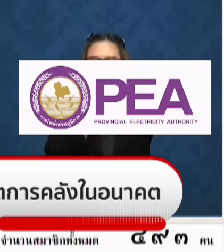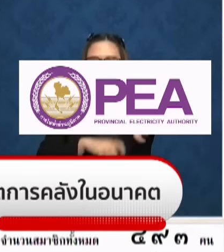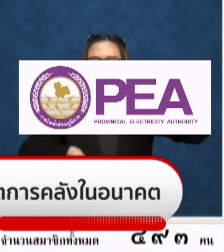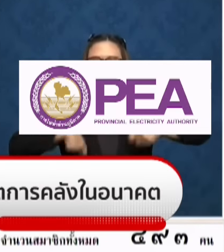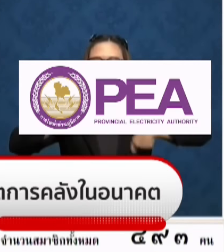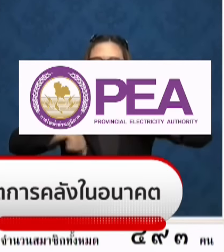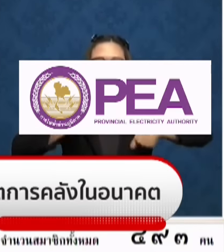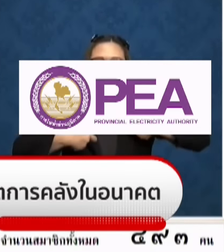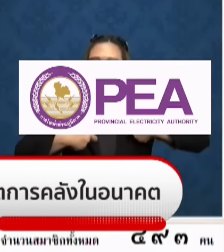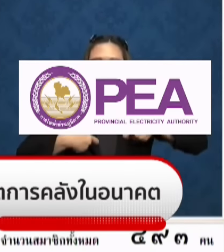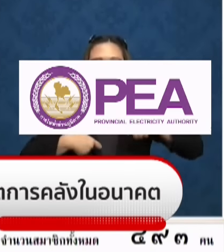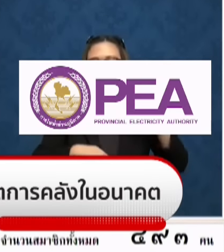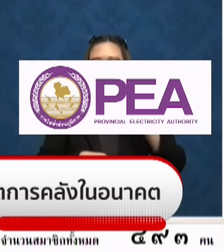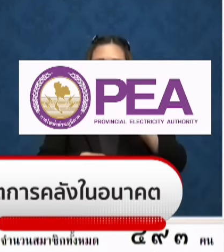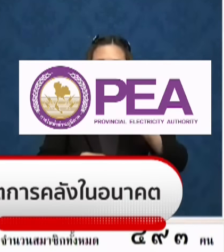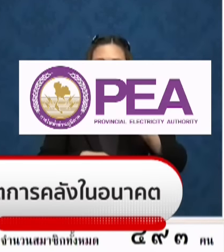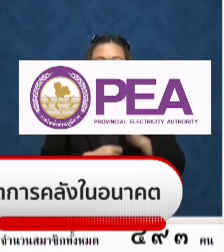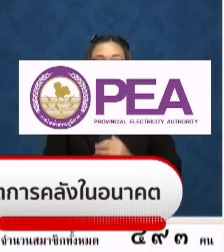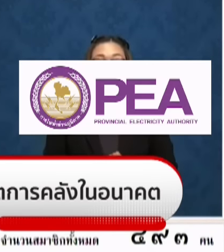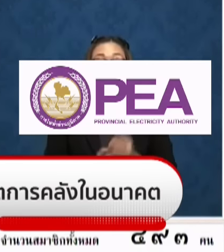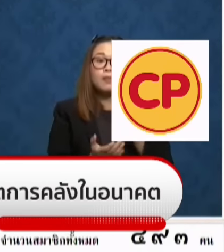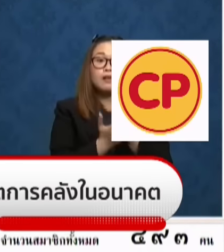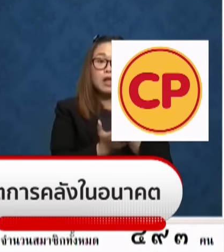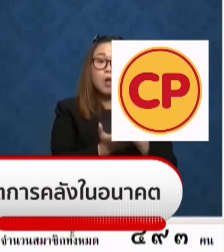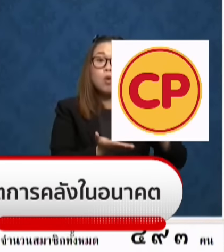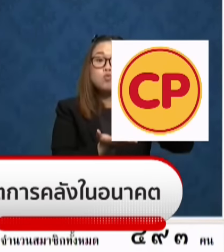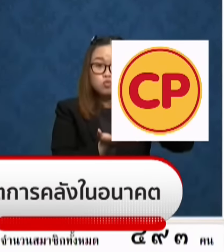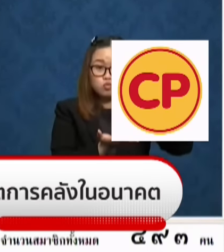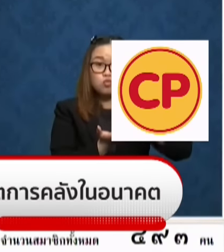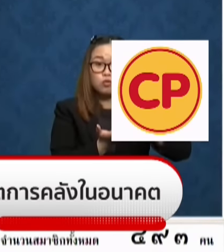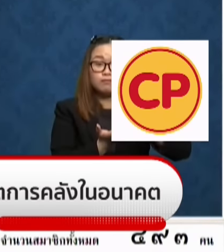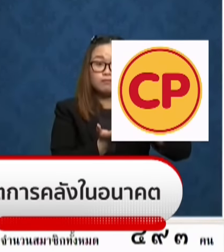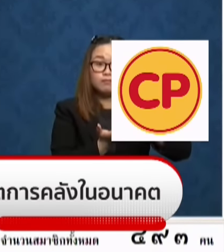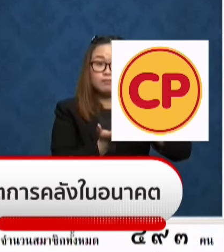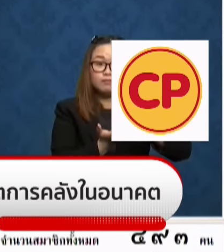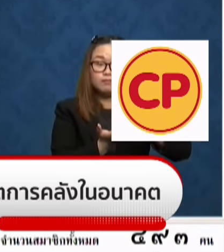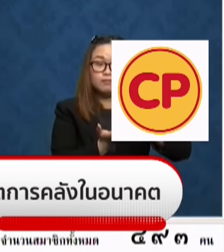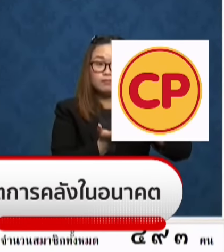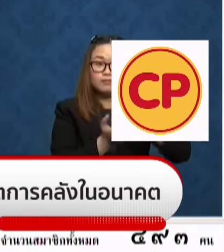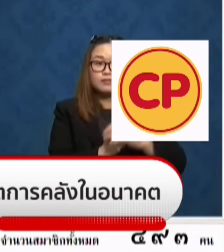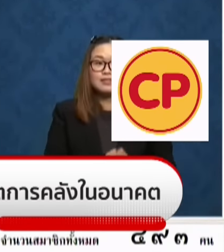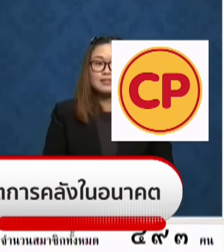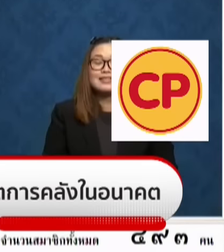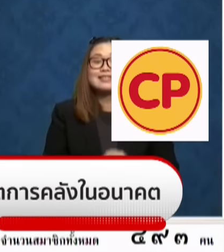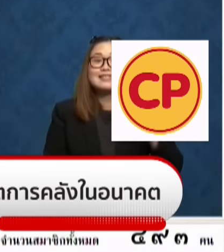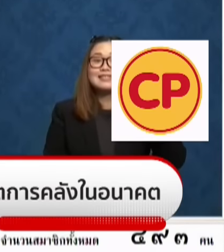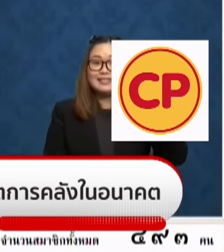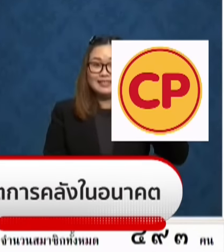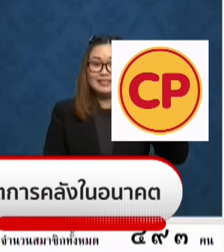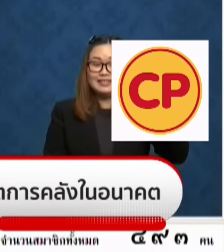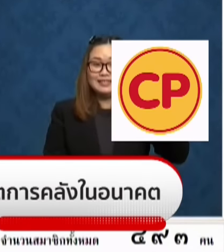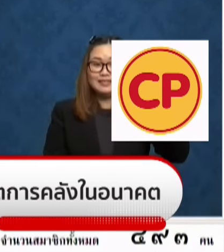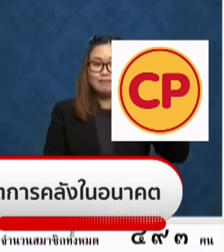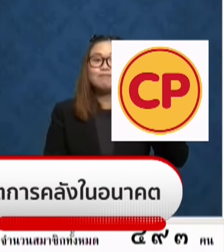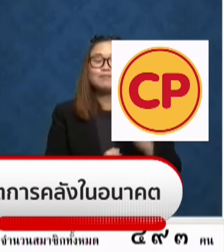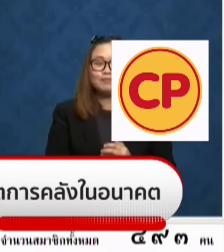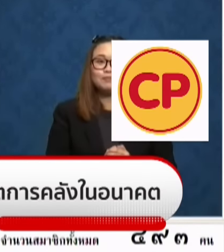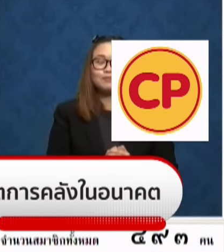แล้วเป็นการจัดทำงบประมาณรายจ่ายที่เราเรียกว่า Zero Growth Budget